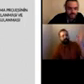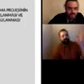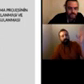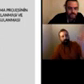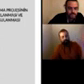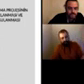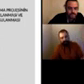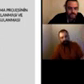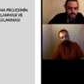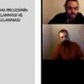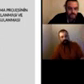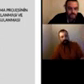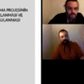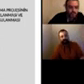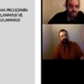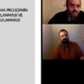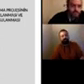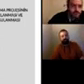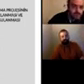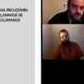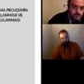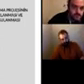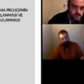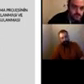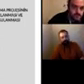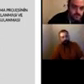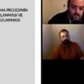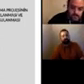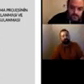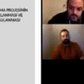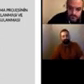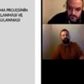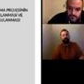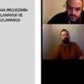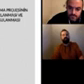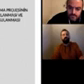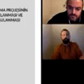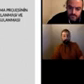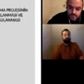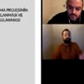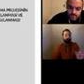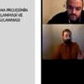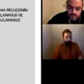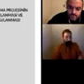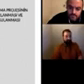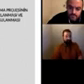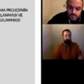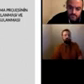süreci ilk katılım sürecinden edinilen bilgilerle oluşturulacak konsept şema ve o dönem